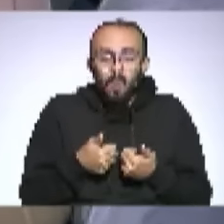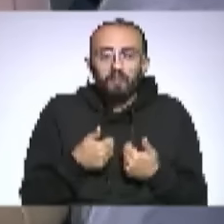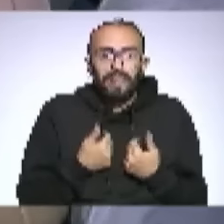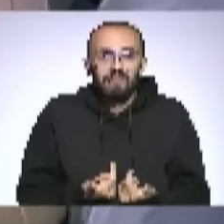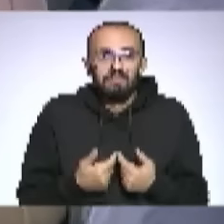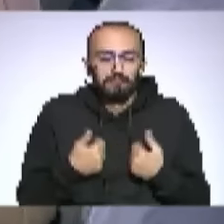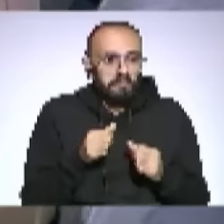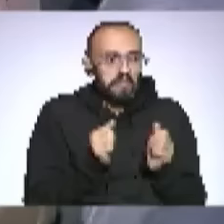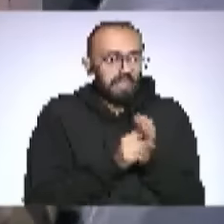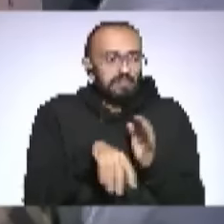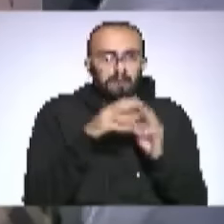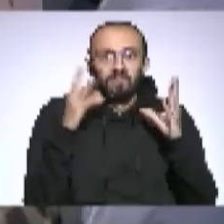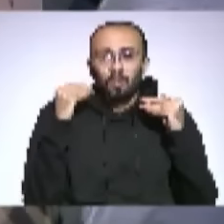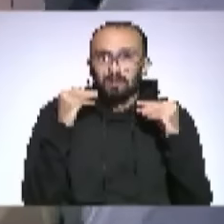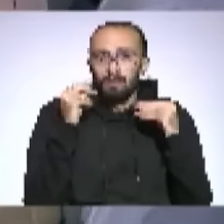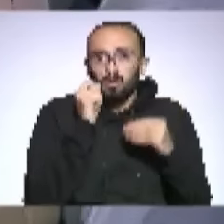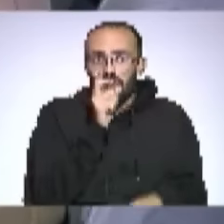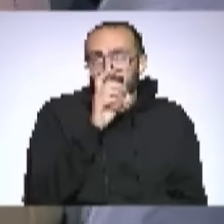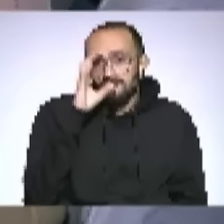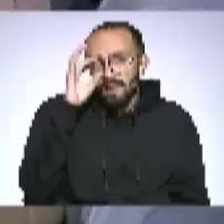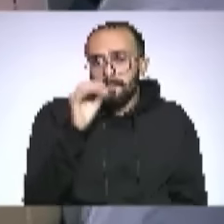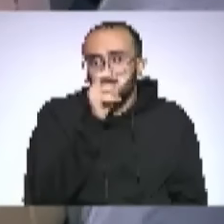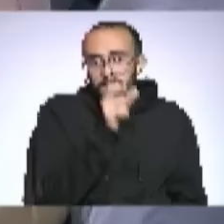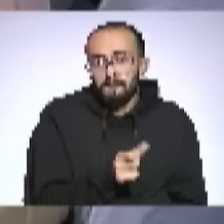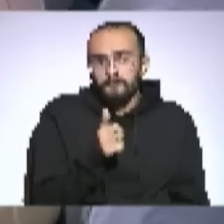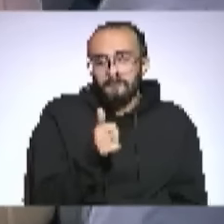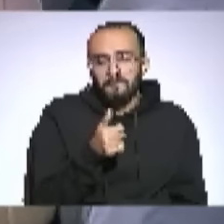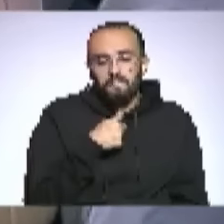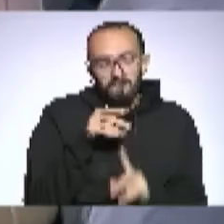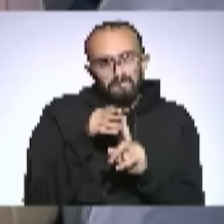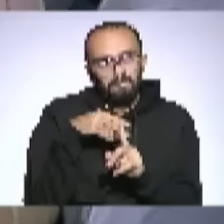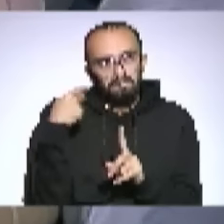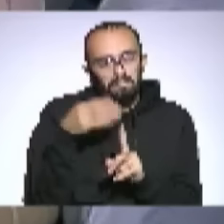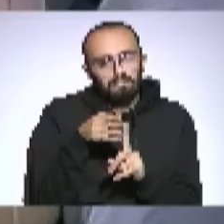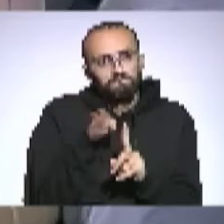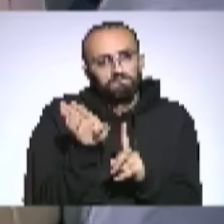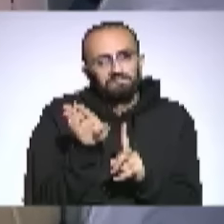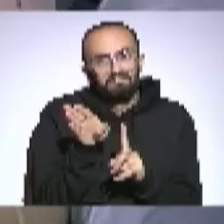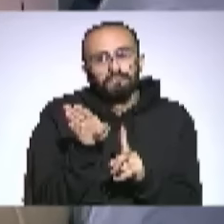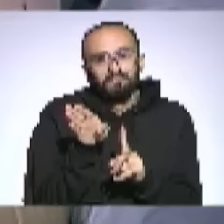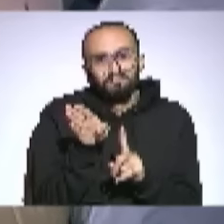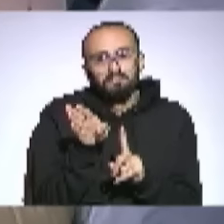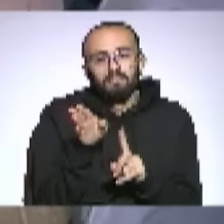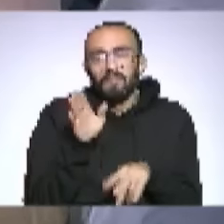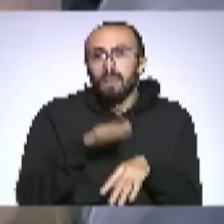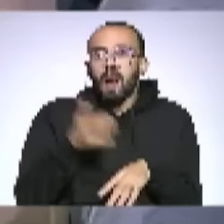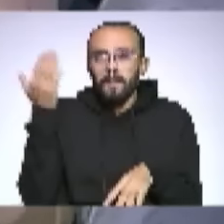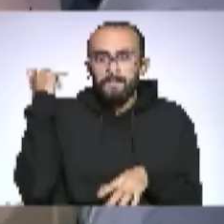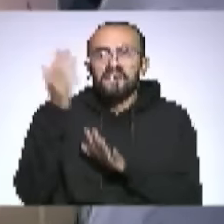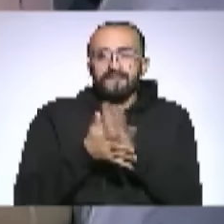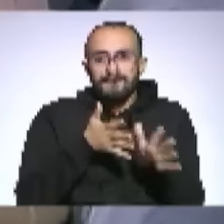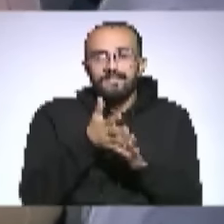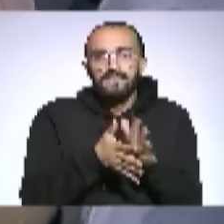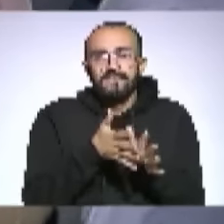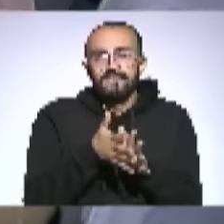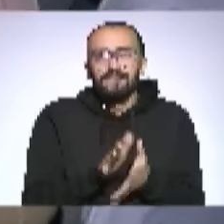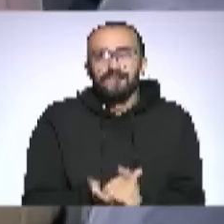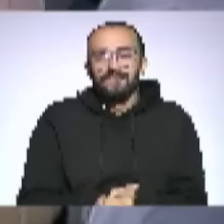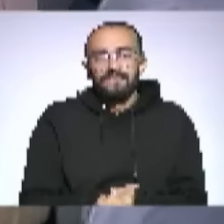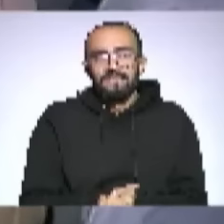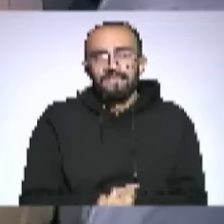بتسعد بيته بس ده راجل حكيم ده بقى خدني لنقطه يمكن اتكلمنا عنها هنا في البرنامج كتير وسيدنا اتكلمنا عنها